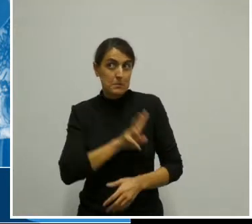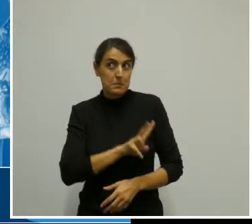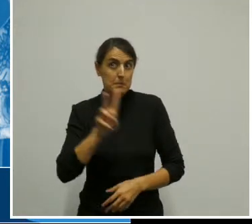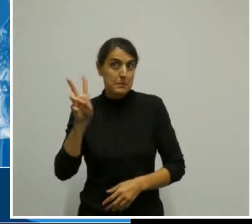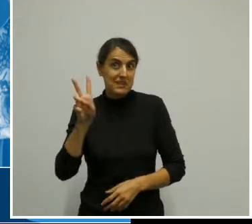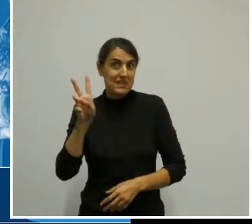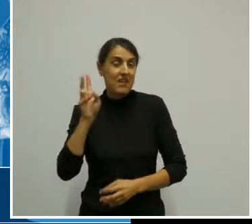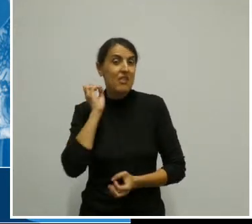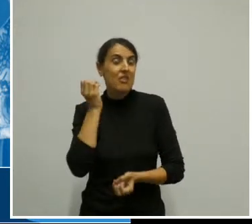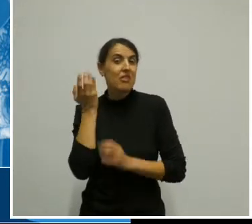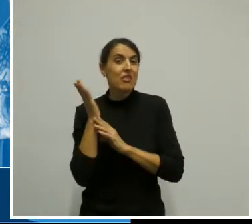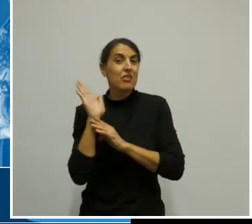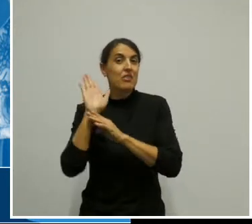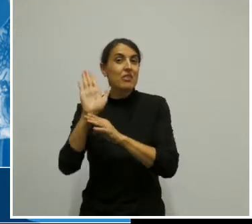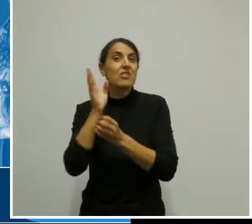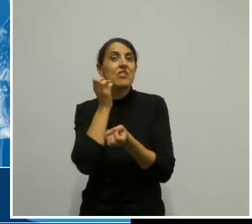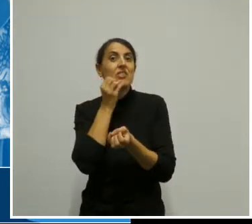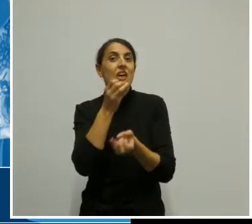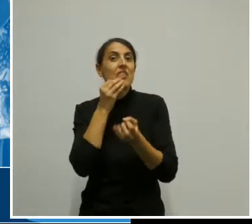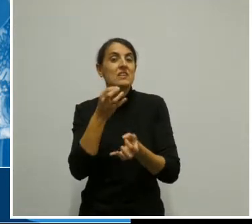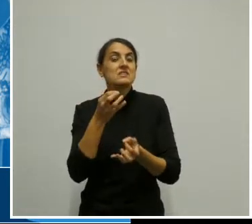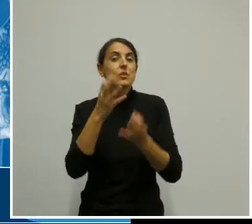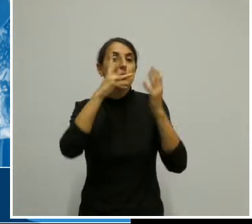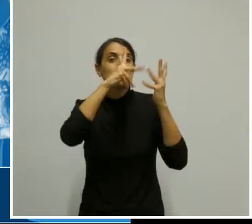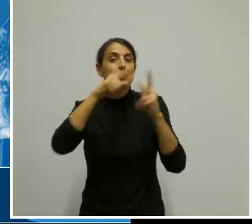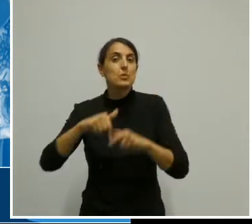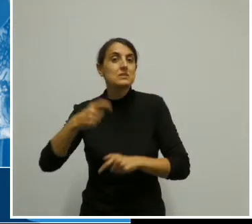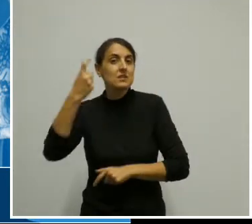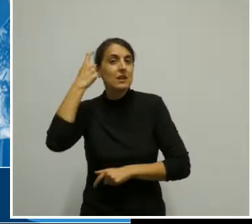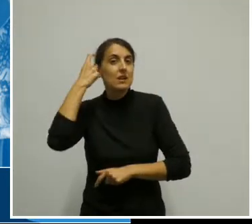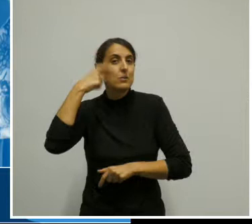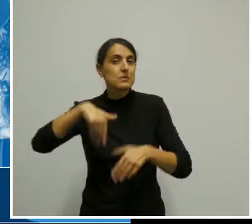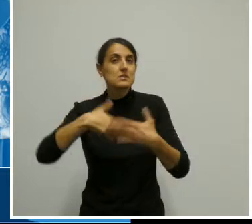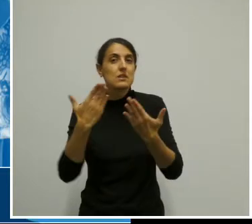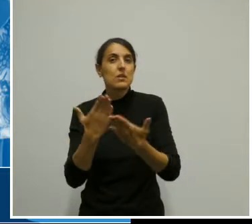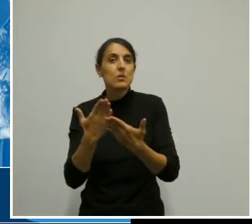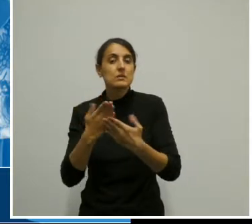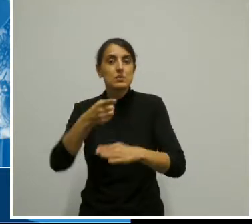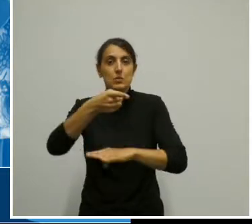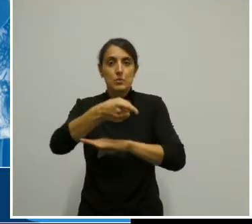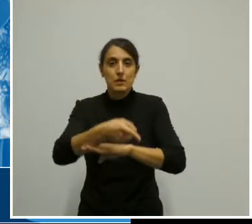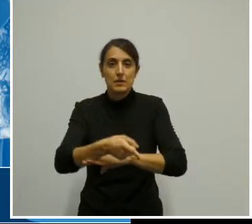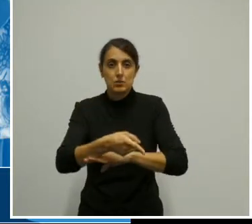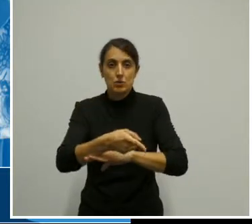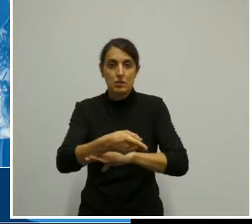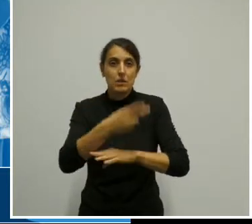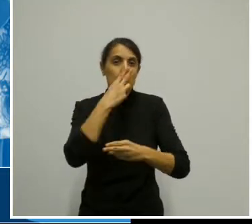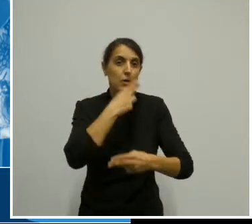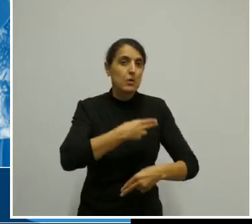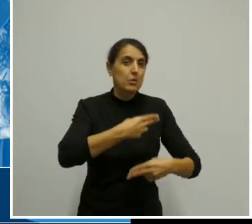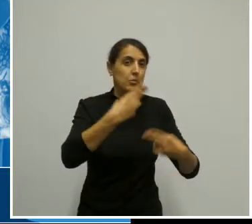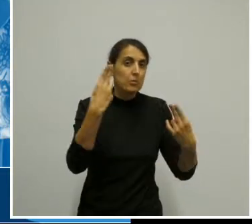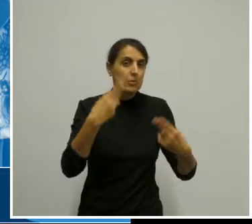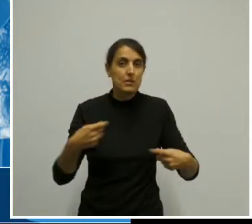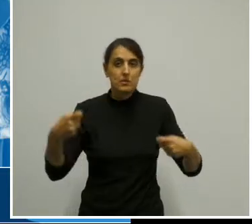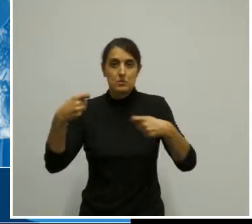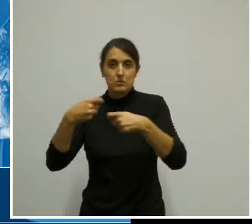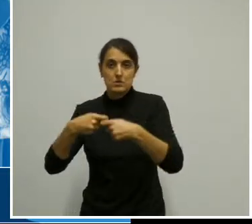el número d'alumnes que estan en educació obligatòria, tant de públic, concertat i privat, que